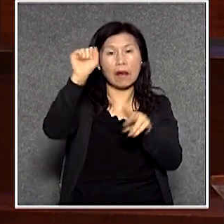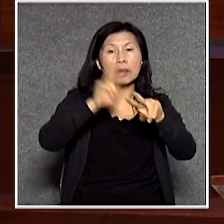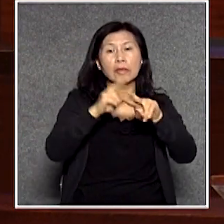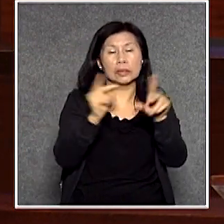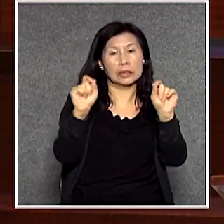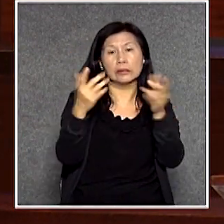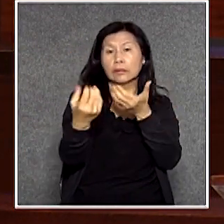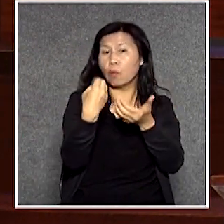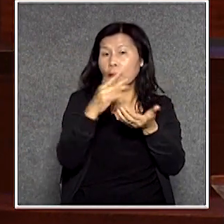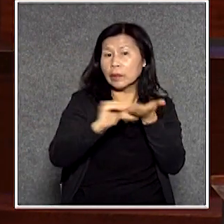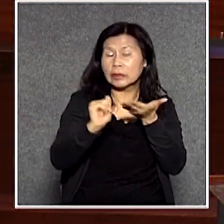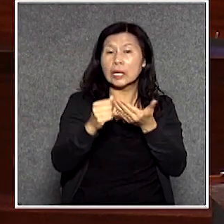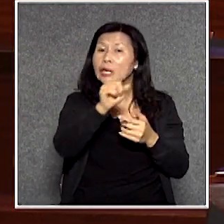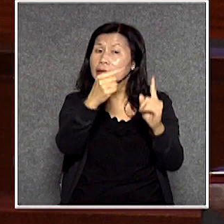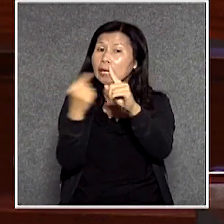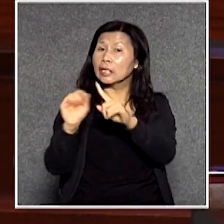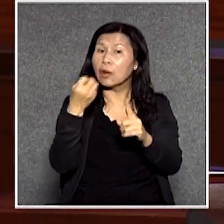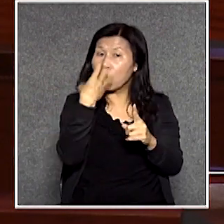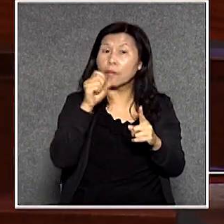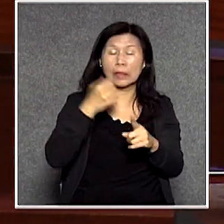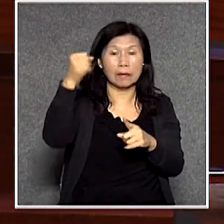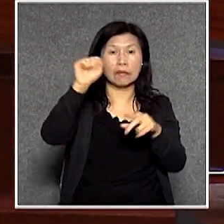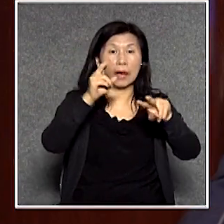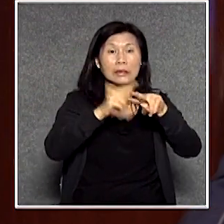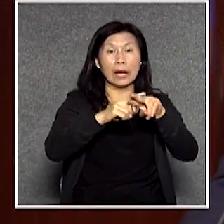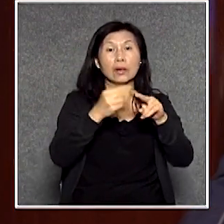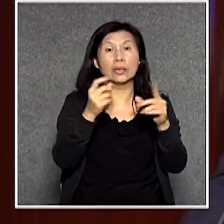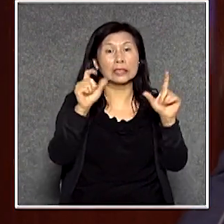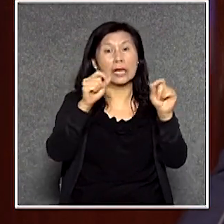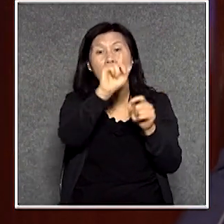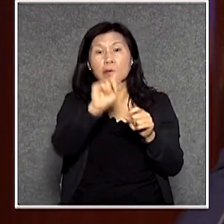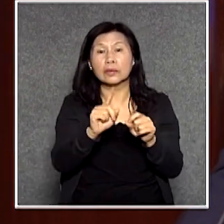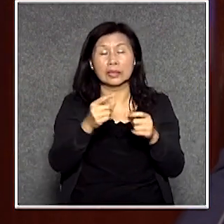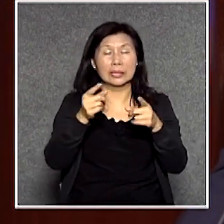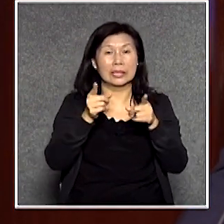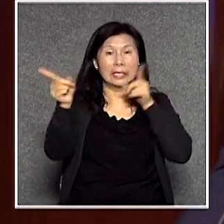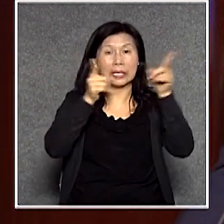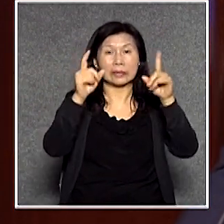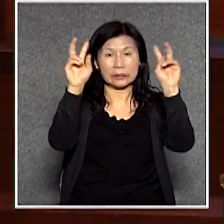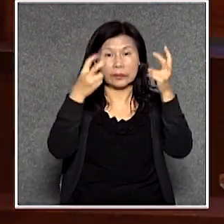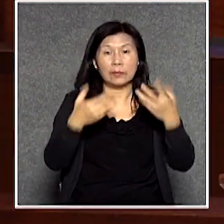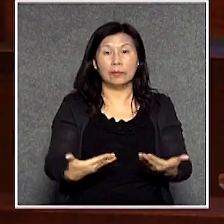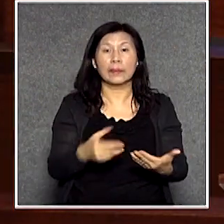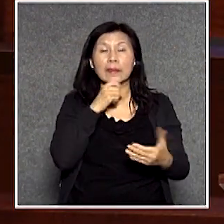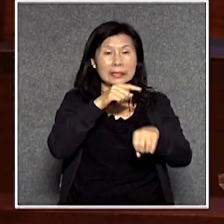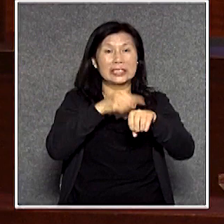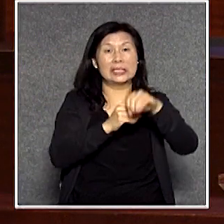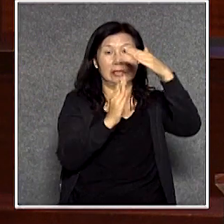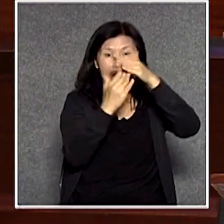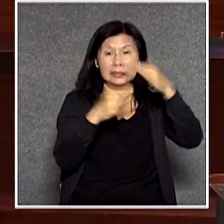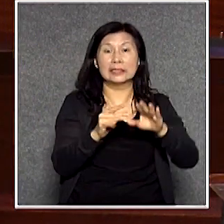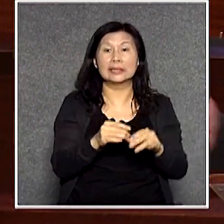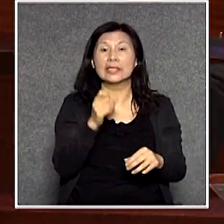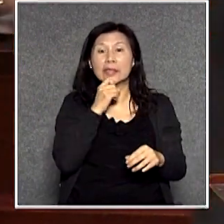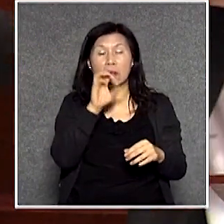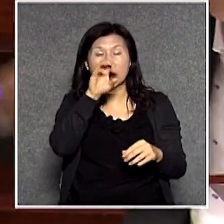聽，有冇人可以解俾我聽咩叫反共啊？ 啊，黃毓民議員離題啦， 梗係離題啦。講到呢度就嚟夠鐘啦。反共有言論